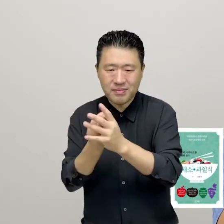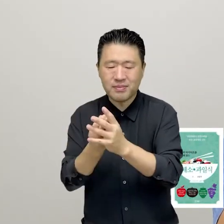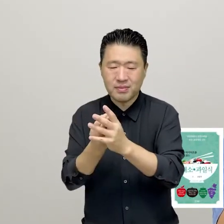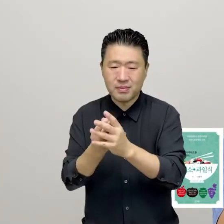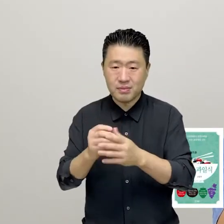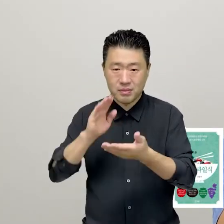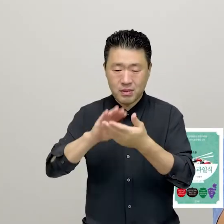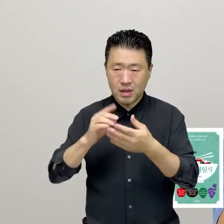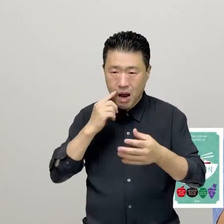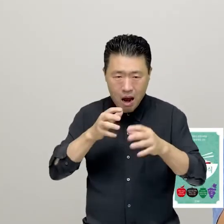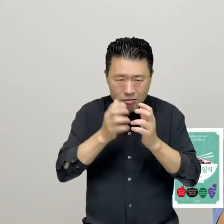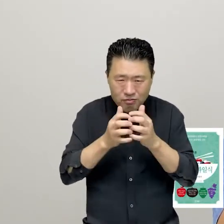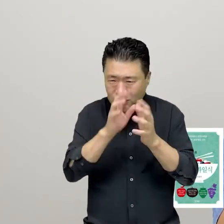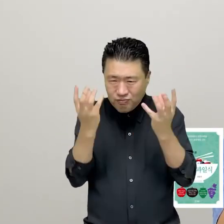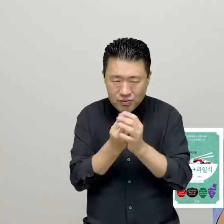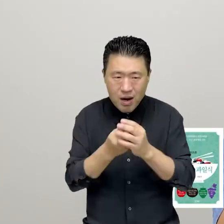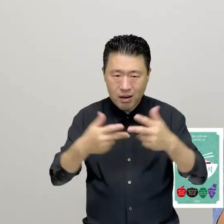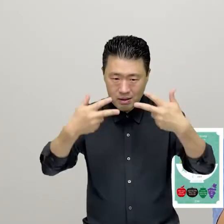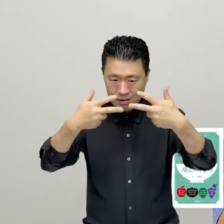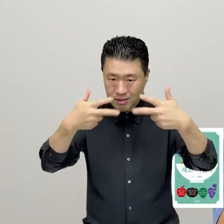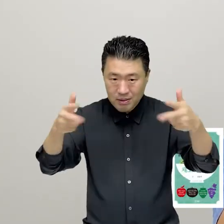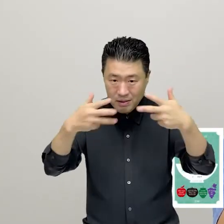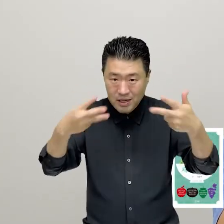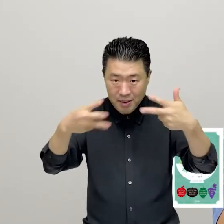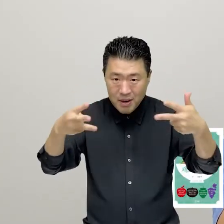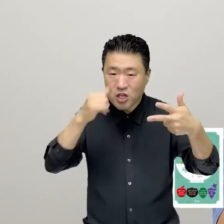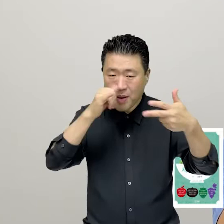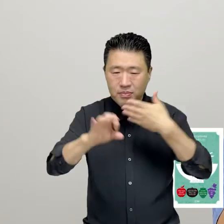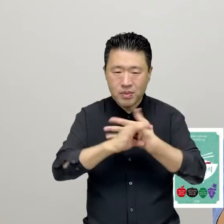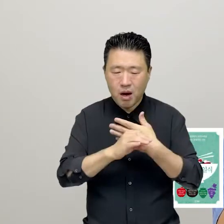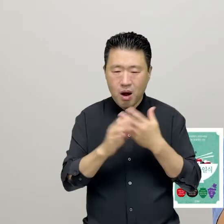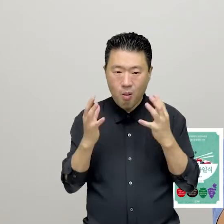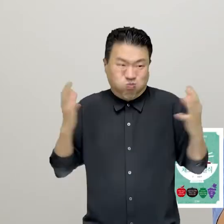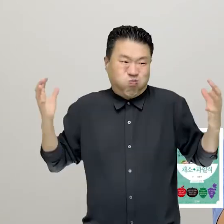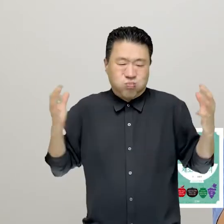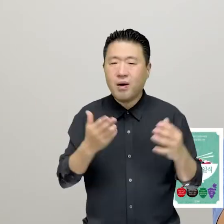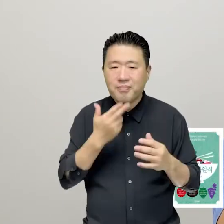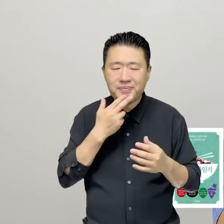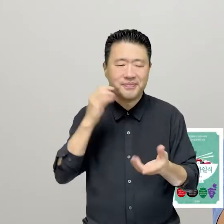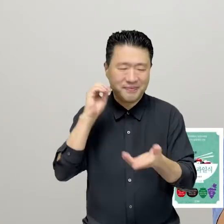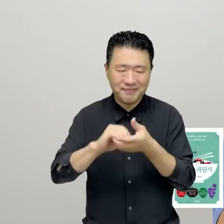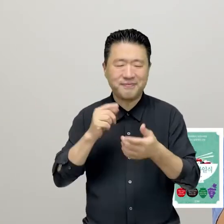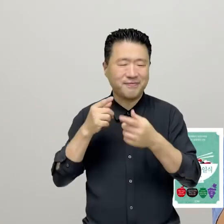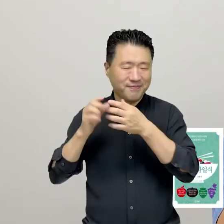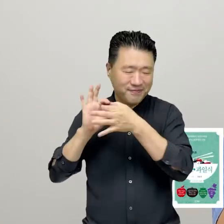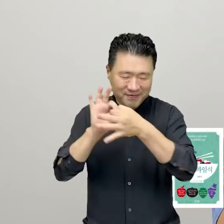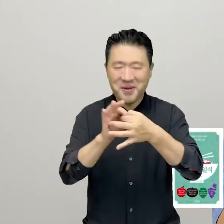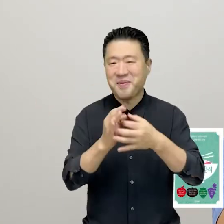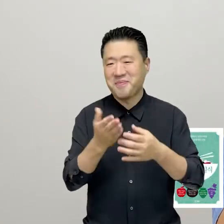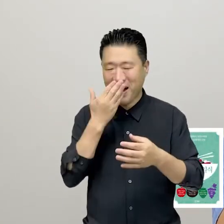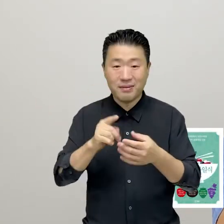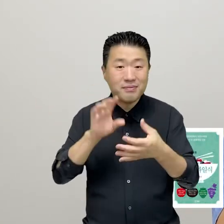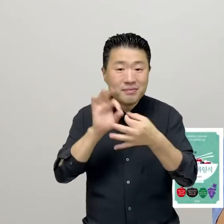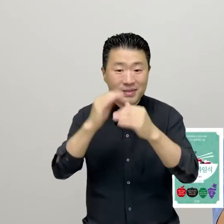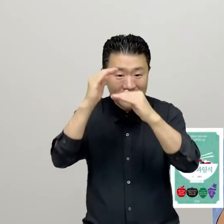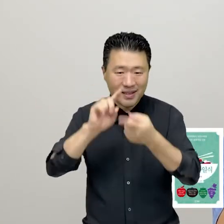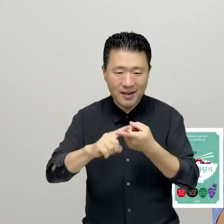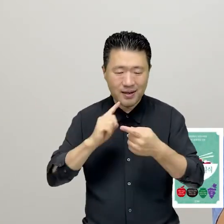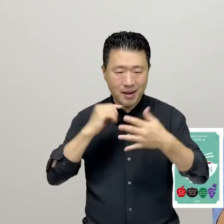먹고 30%는 가공식품을 먹는 생활을 하신다면 요요 없는 다이어트를 하실 수 있습니다. 이와